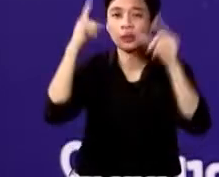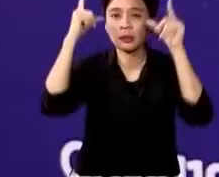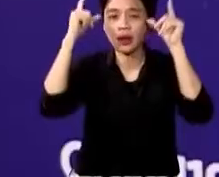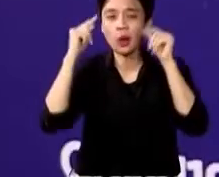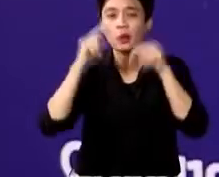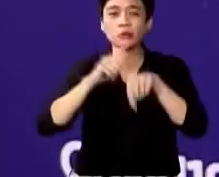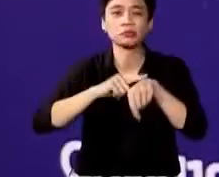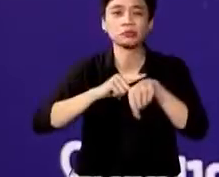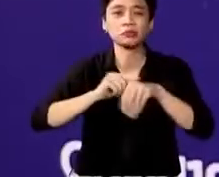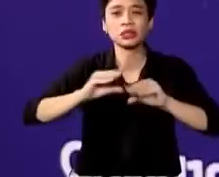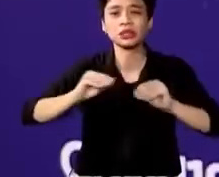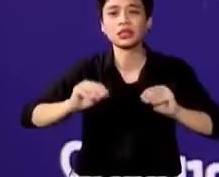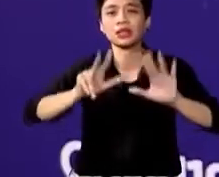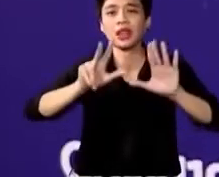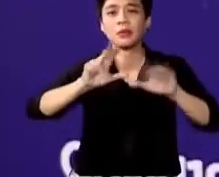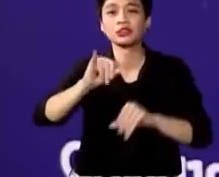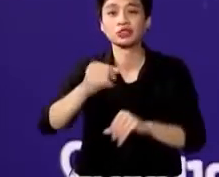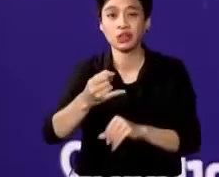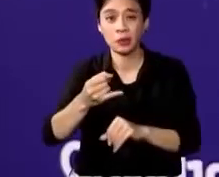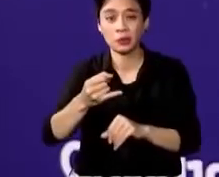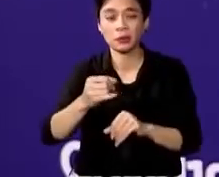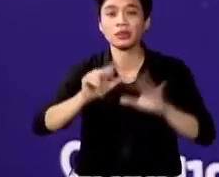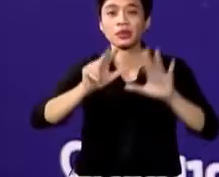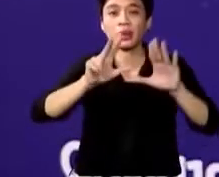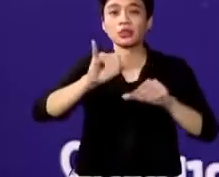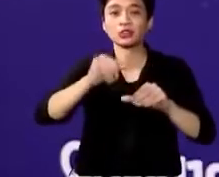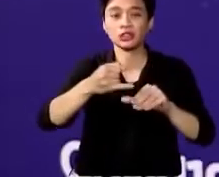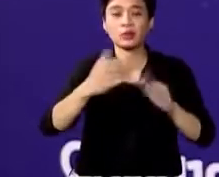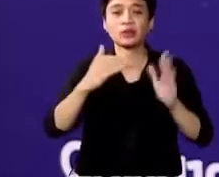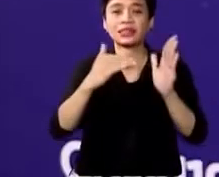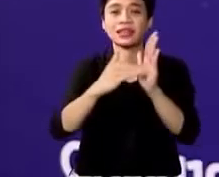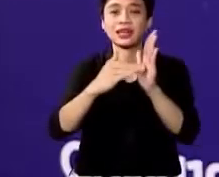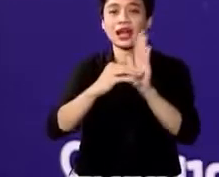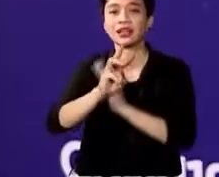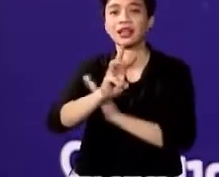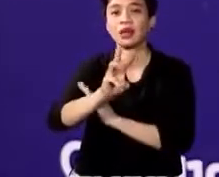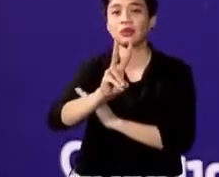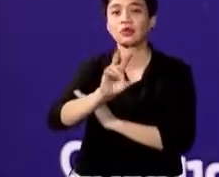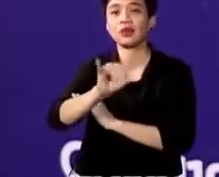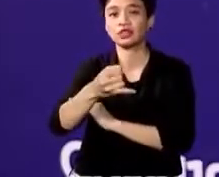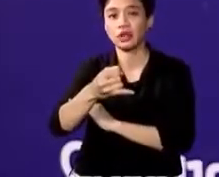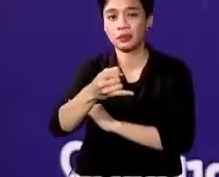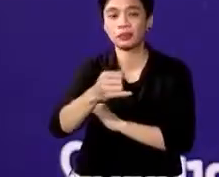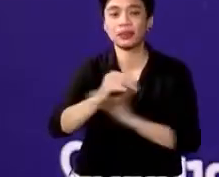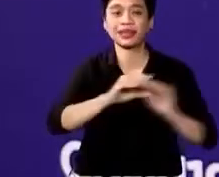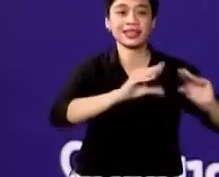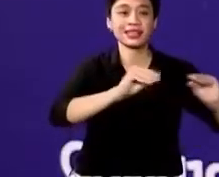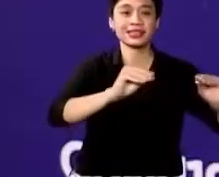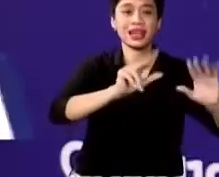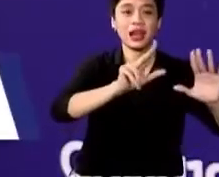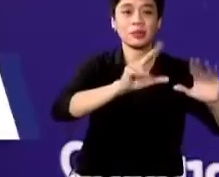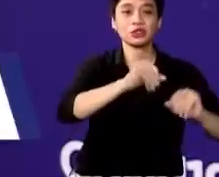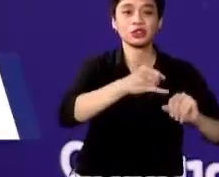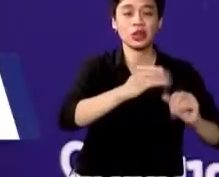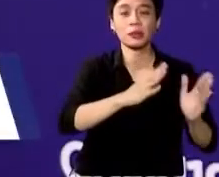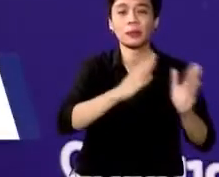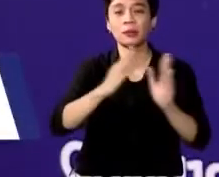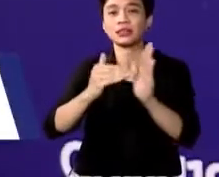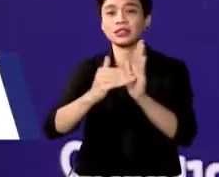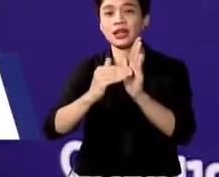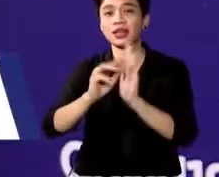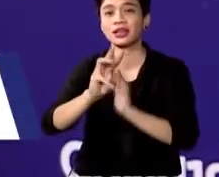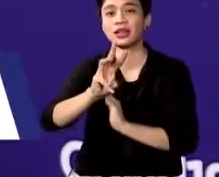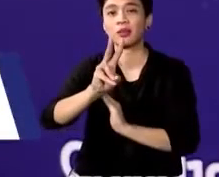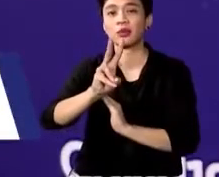ini kemudian dia istirahat 32 jam untuk masuk shf berikutnya dan eh Memang kita juga